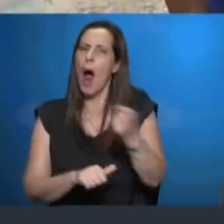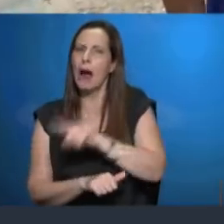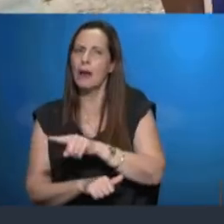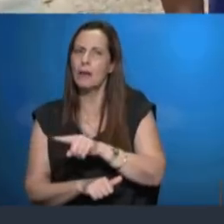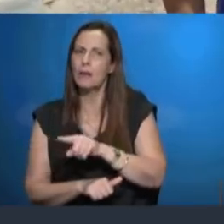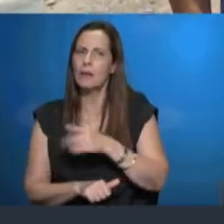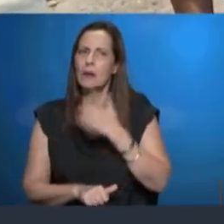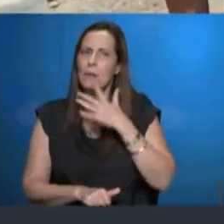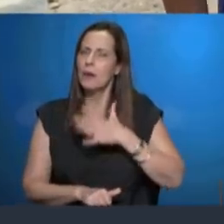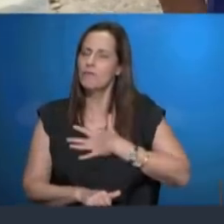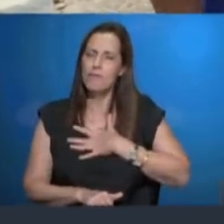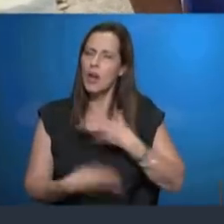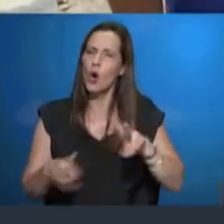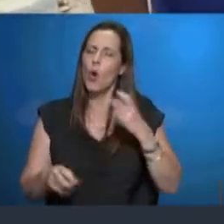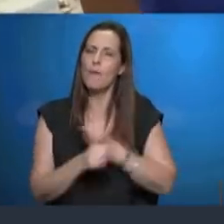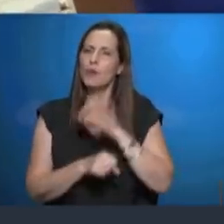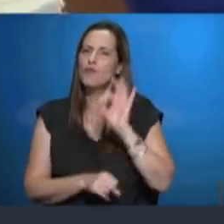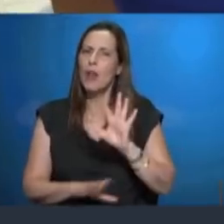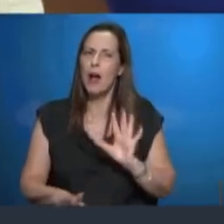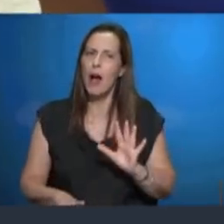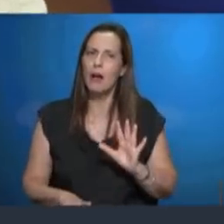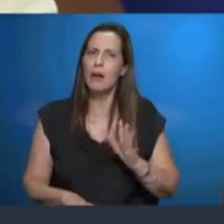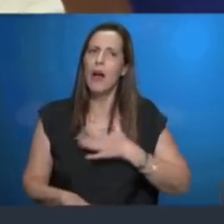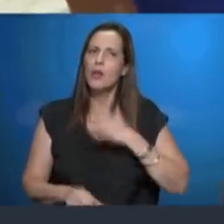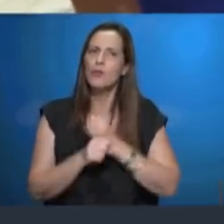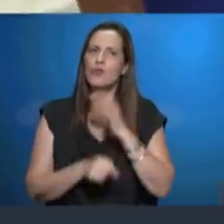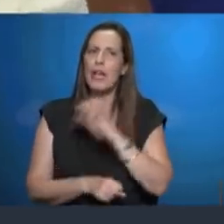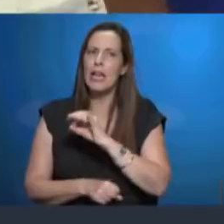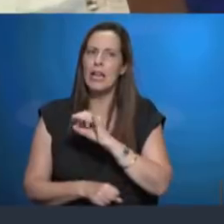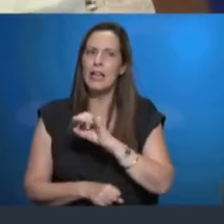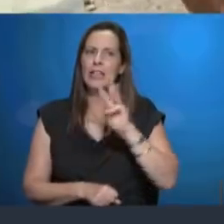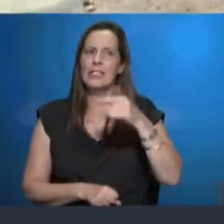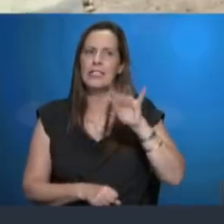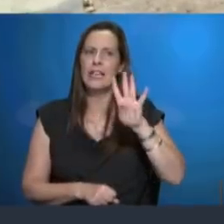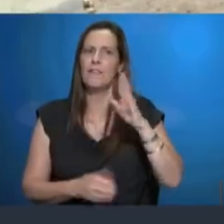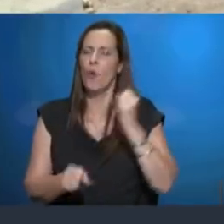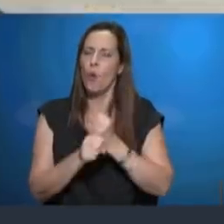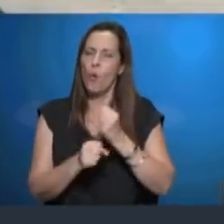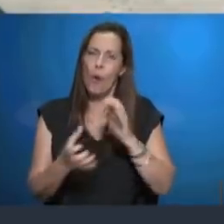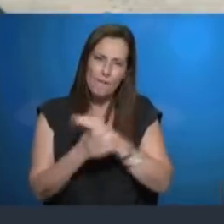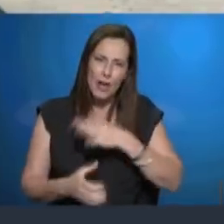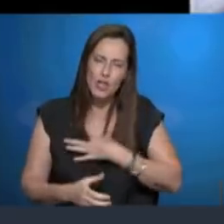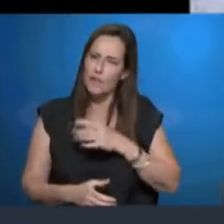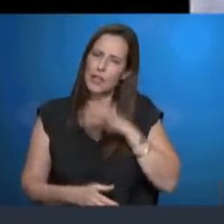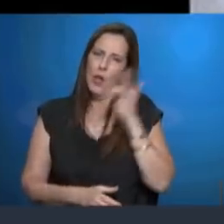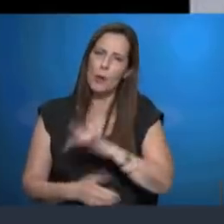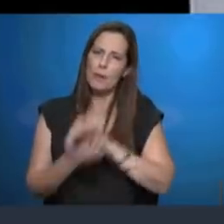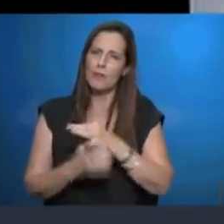אלי, אני מסתער, אני לא יכול לעבוד בשבילך, אני עובד בשביל סגב כי הוא חבר שלי, ואני בחברים לא